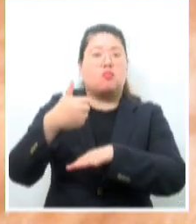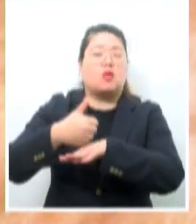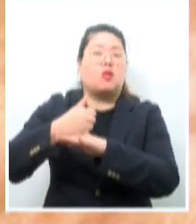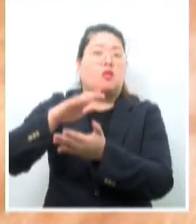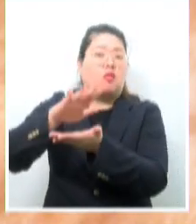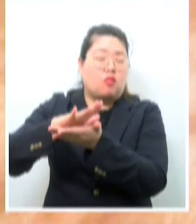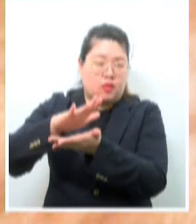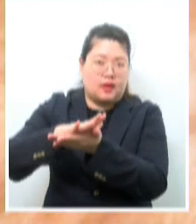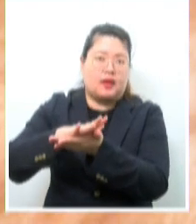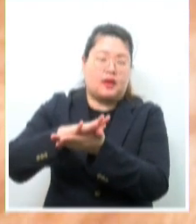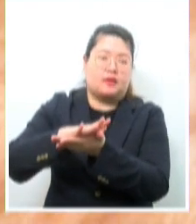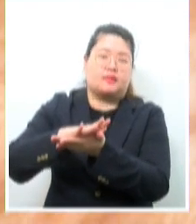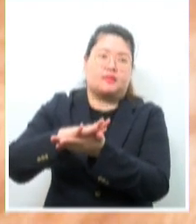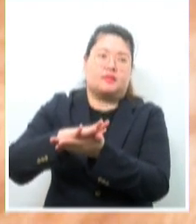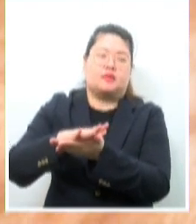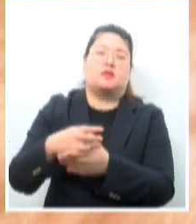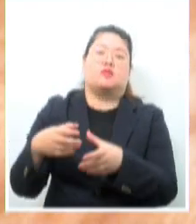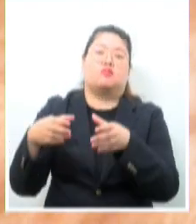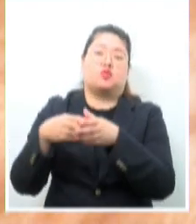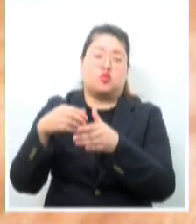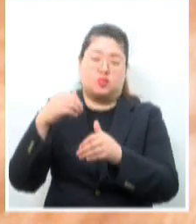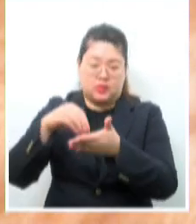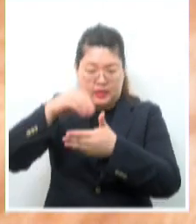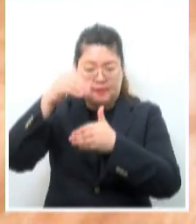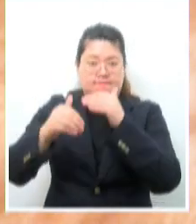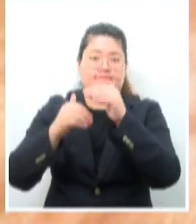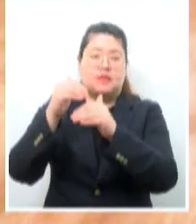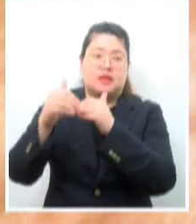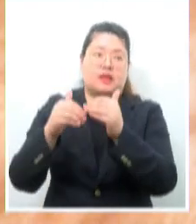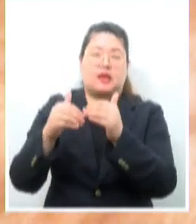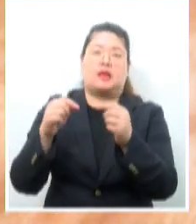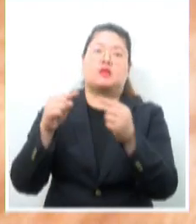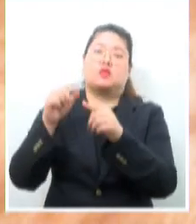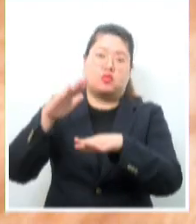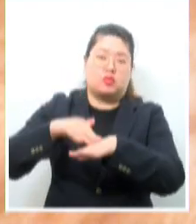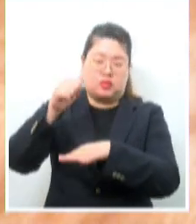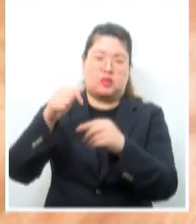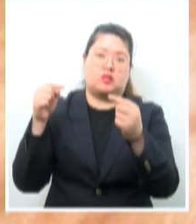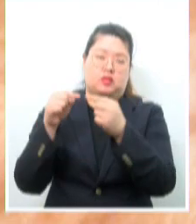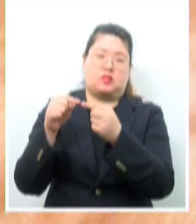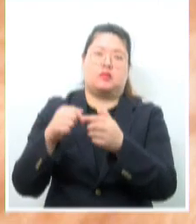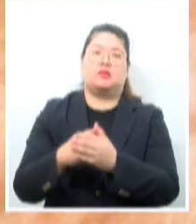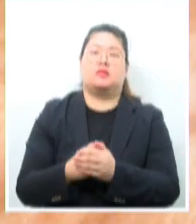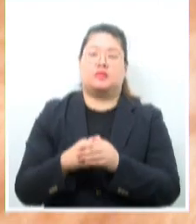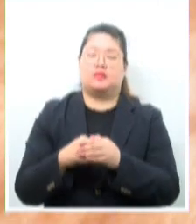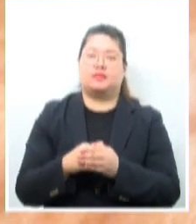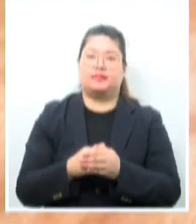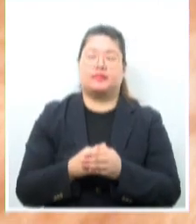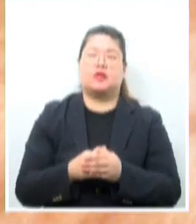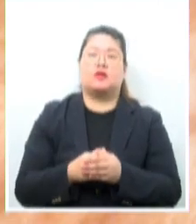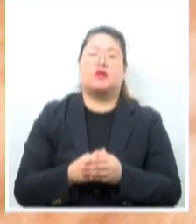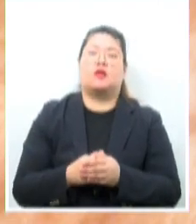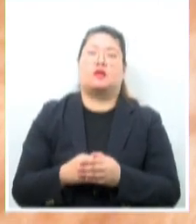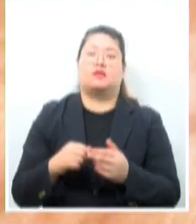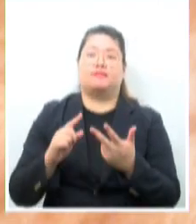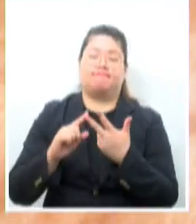ะแสงทองค่ะท่านผู้อำนวยการกลุ่มพัฒนาการศึกษาสำหรับผู้มีความสามารถพิเศษสำนักวิชาการและมาตรฐานการศึกษาแล้วก็คุ